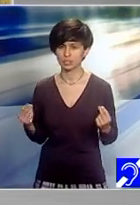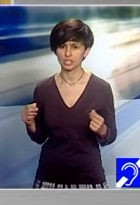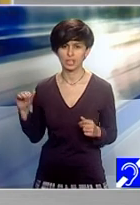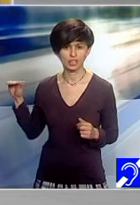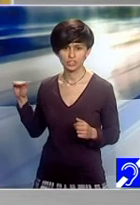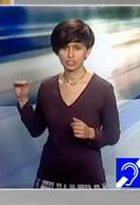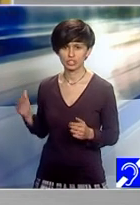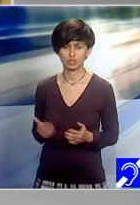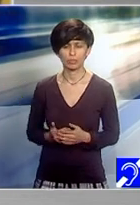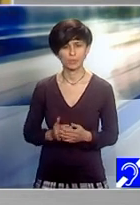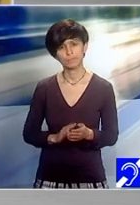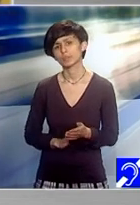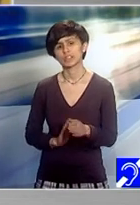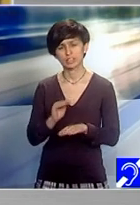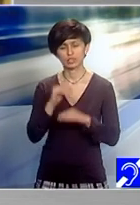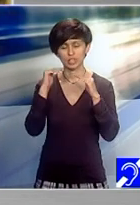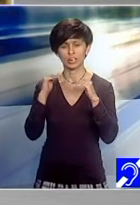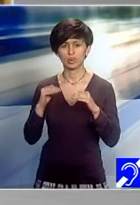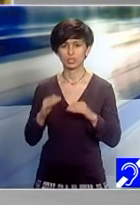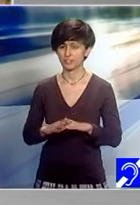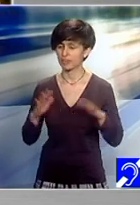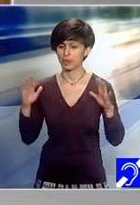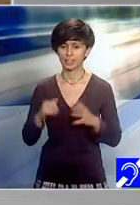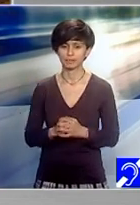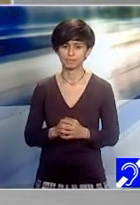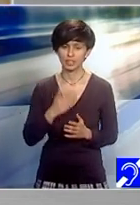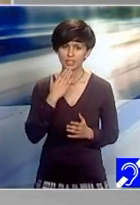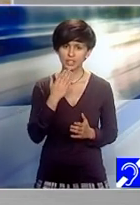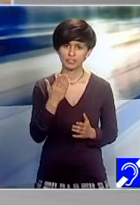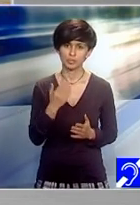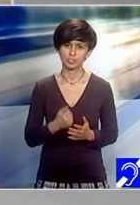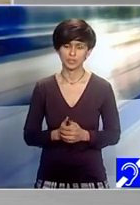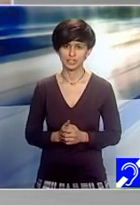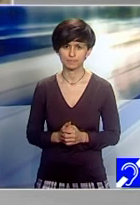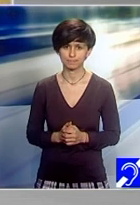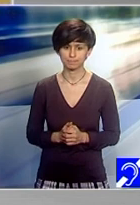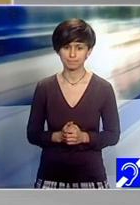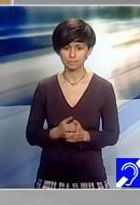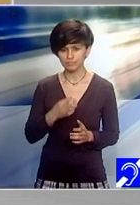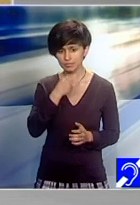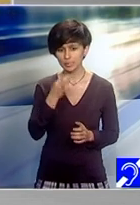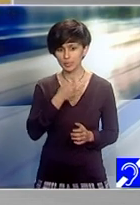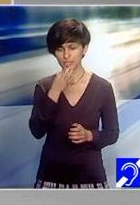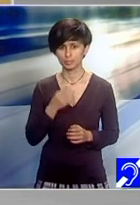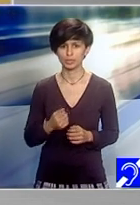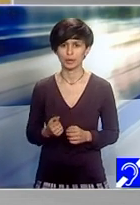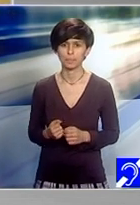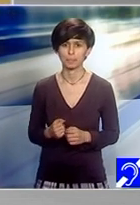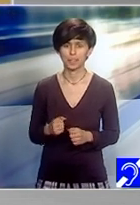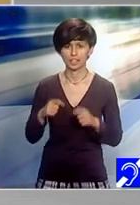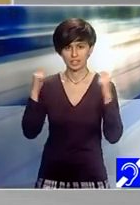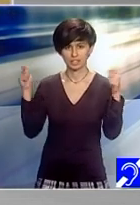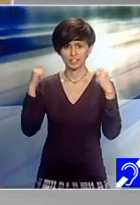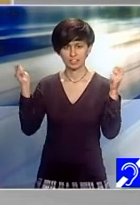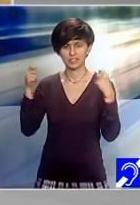ajungă la un nivel foarte înalt. Domnule Petran, vă mulțumesc foarte mult. Mai spunem telespectatorilor noștri Luminița faptul că Festivalul Miraje